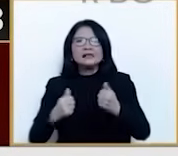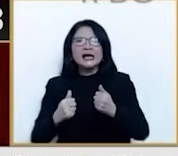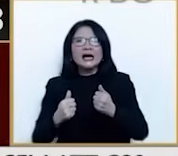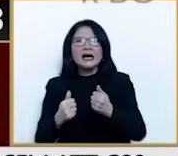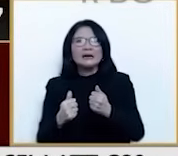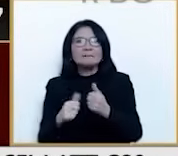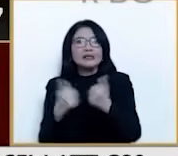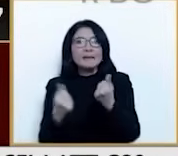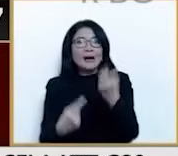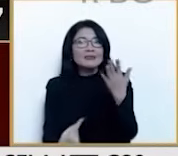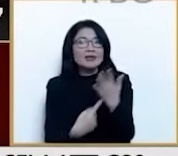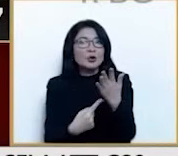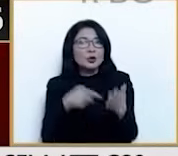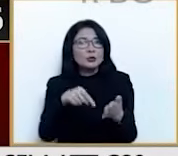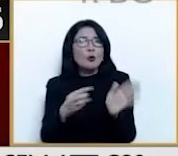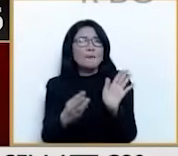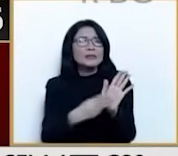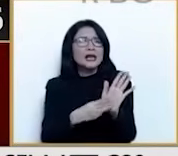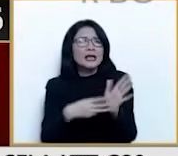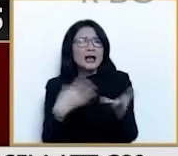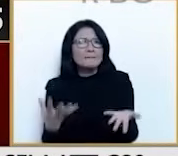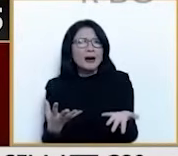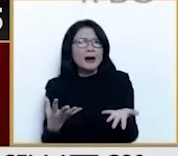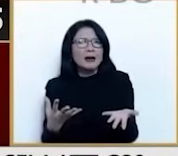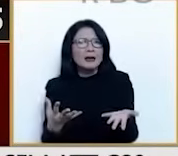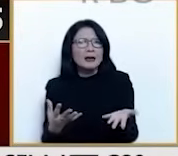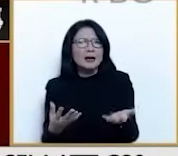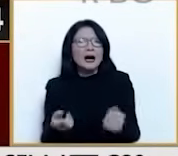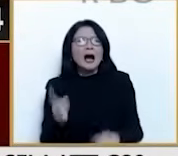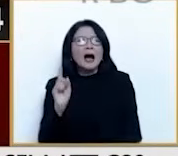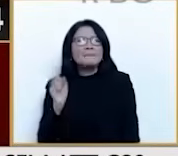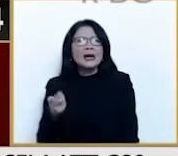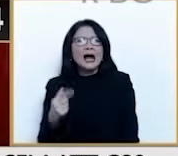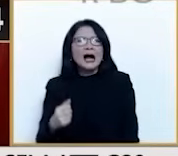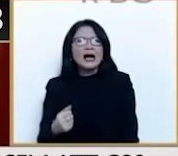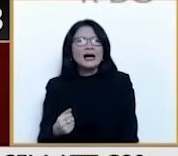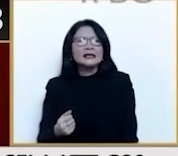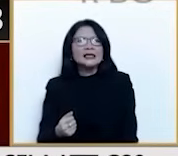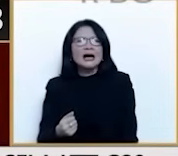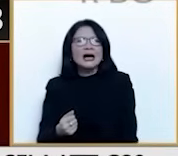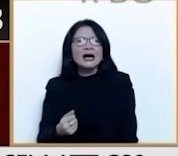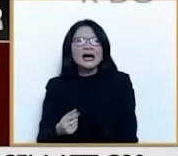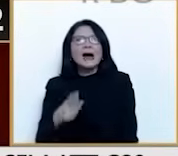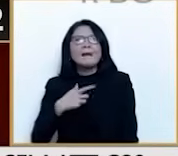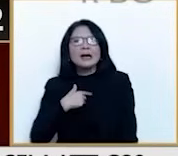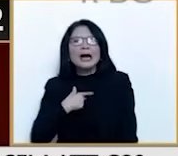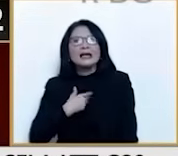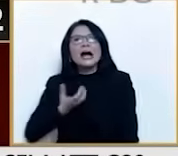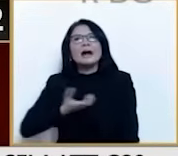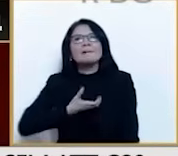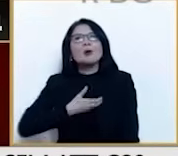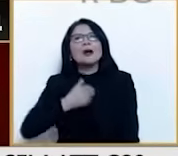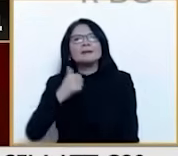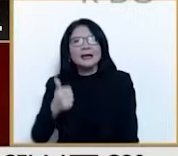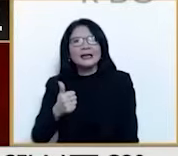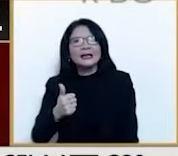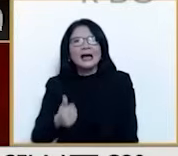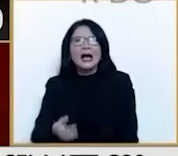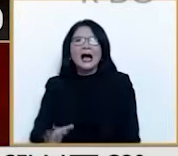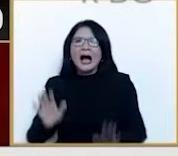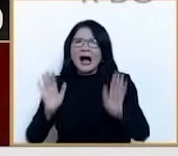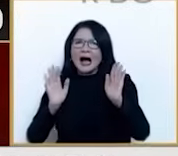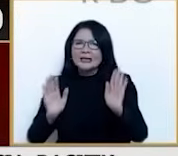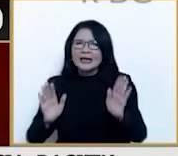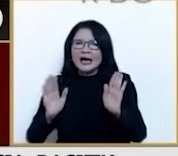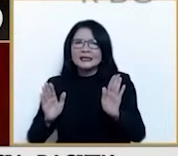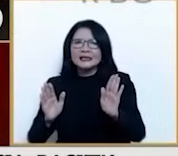itu. Hanya persoalannya apakah ada goodwill, ada political will di situ. Waspada dengan